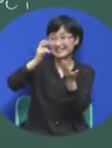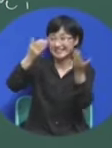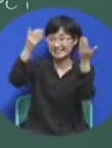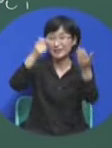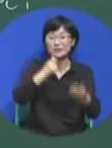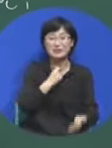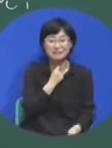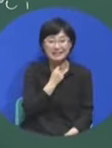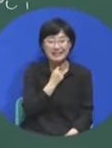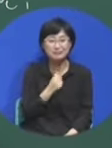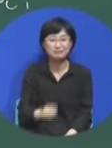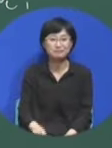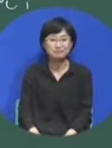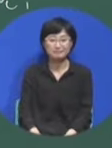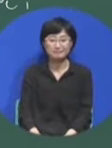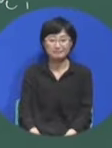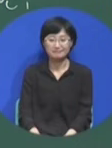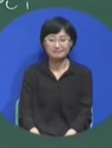바랍니다.